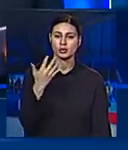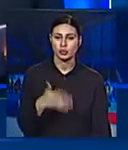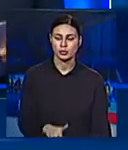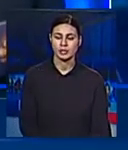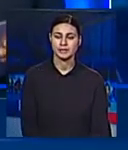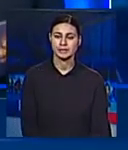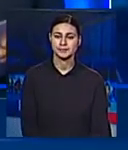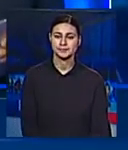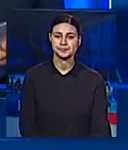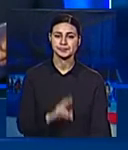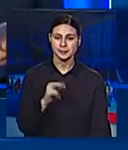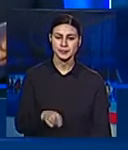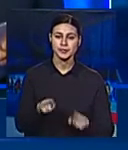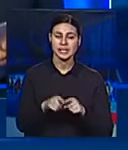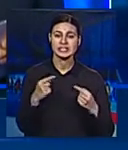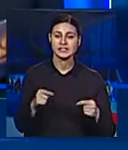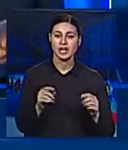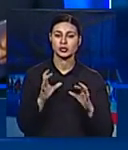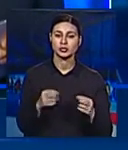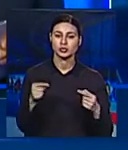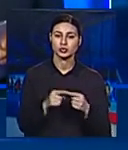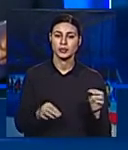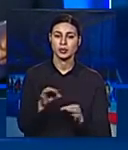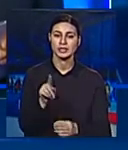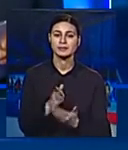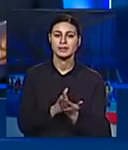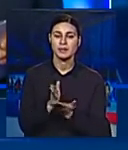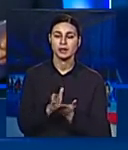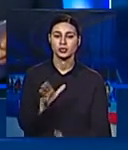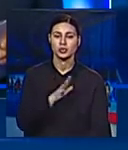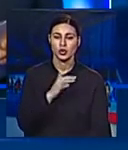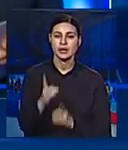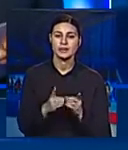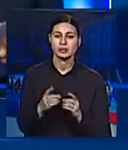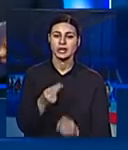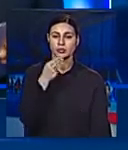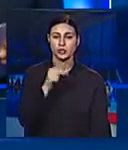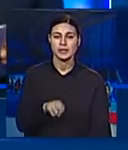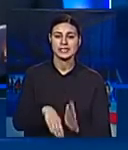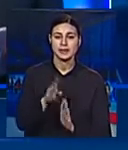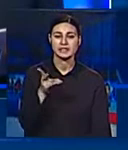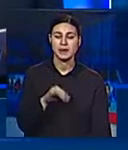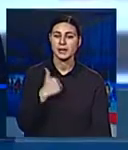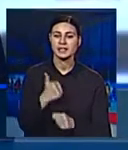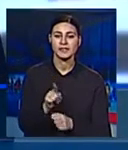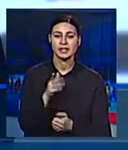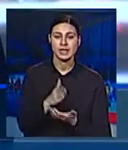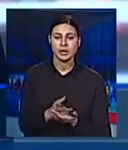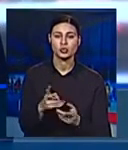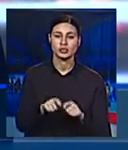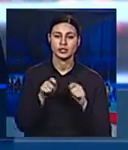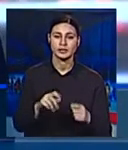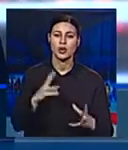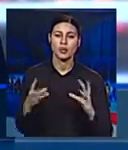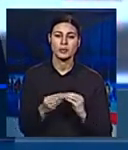250 და ასევე სხვა კონკრეტული პროექტები, რომელიც მიმართული იყო ინფრასტრუქტურის გაუმჯობესებას. მაგრამ აქ თავი არის ის, რომ ჩვენ შევქმნათ